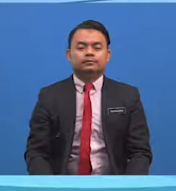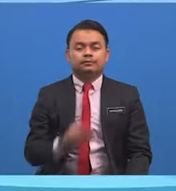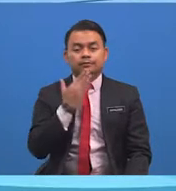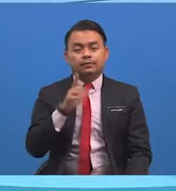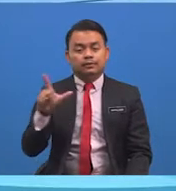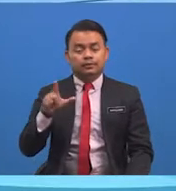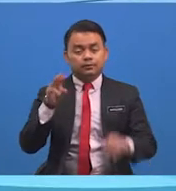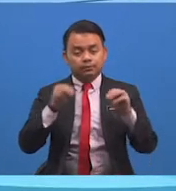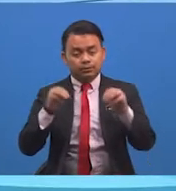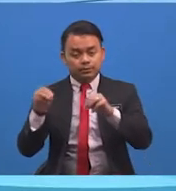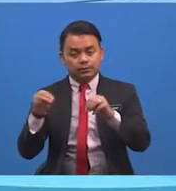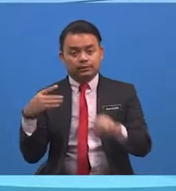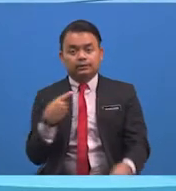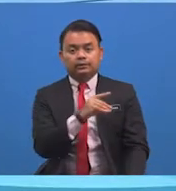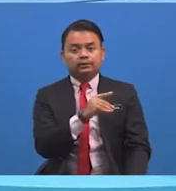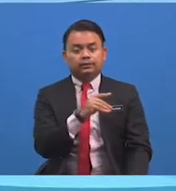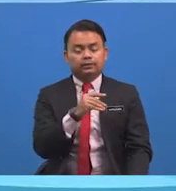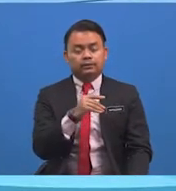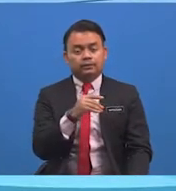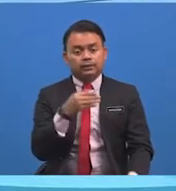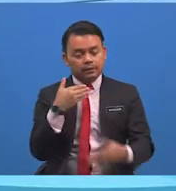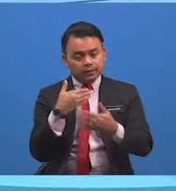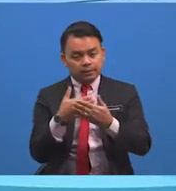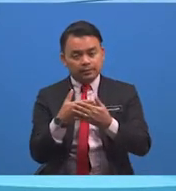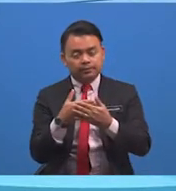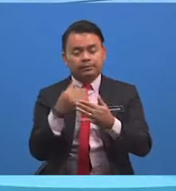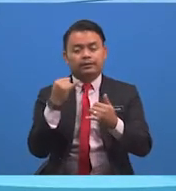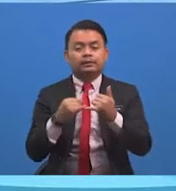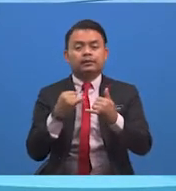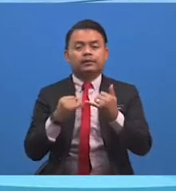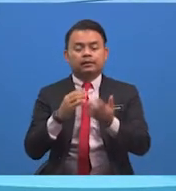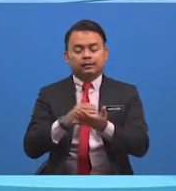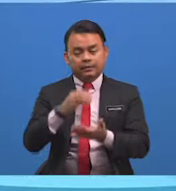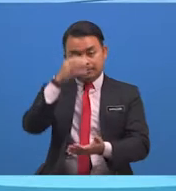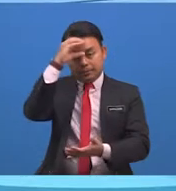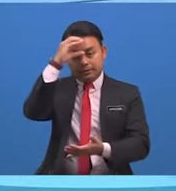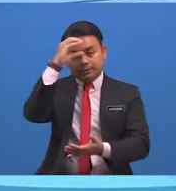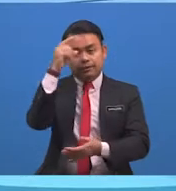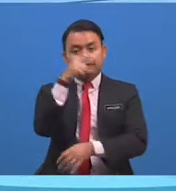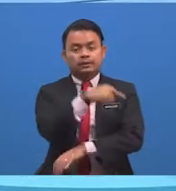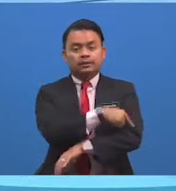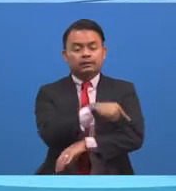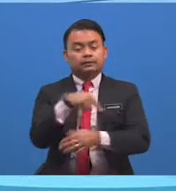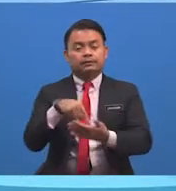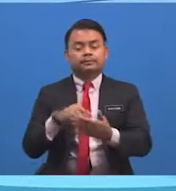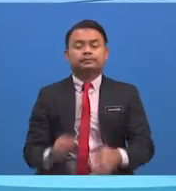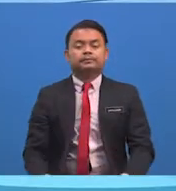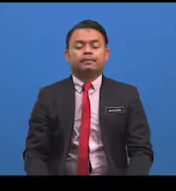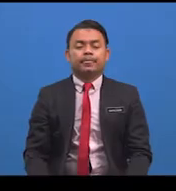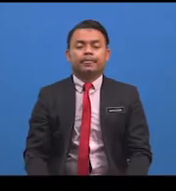Baiklah, murid-murid. Kita sudah pun menghampiri penghujung sesi pembelajaran kita pada hari ini.